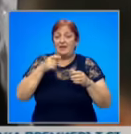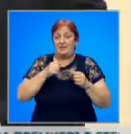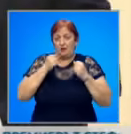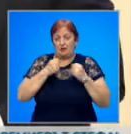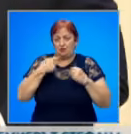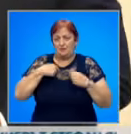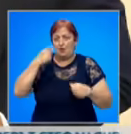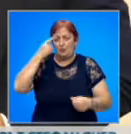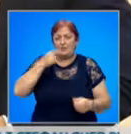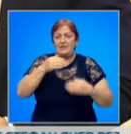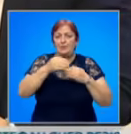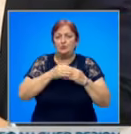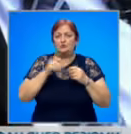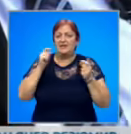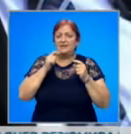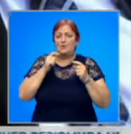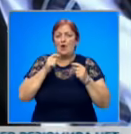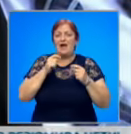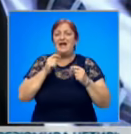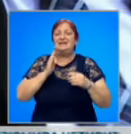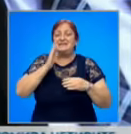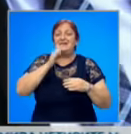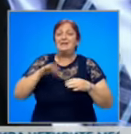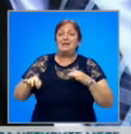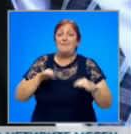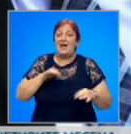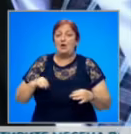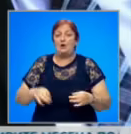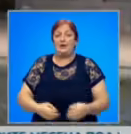удържи позицията по отношение спора с Република Северна Македония.